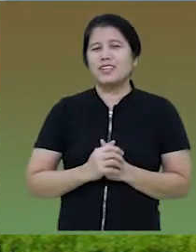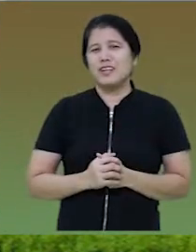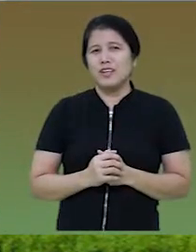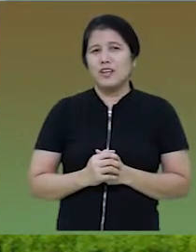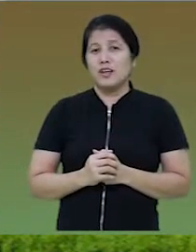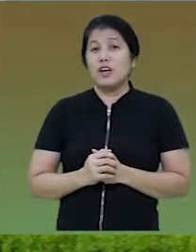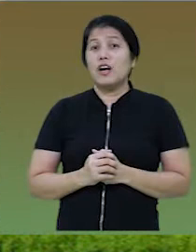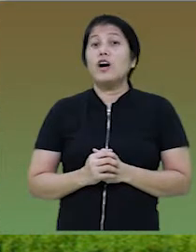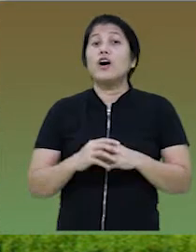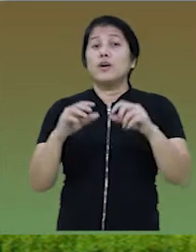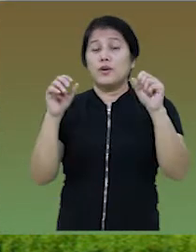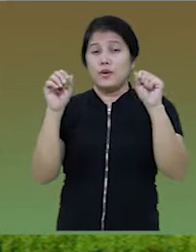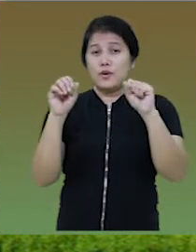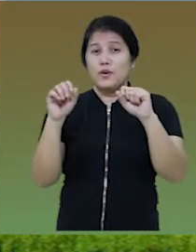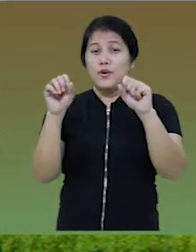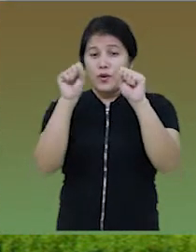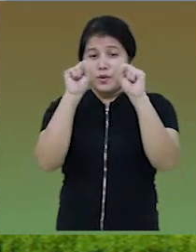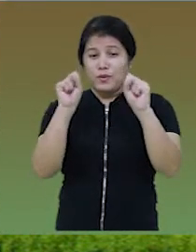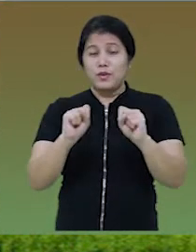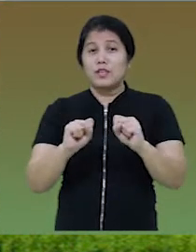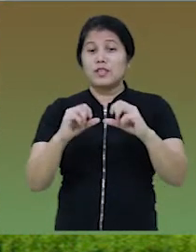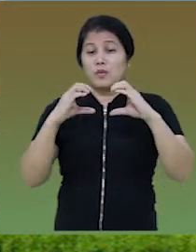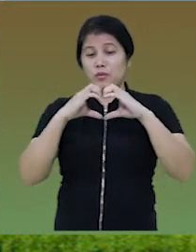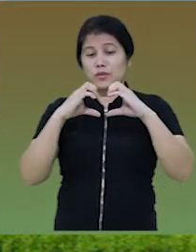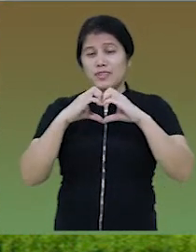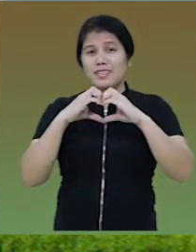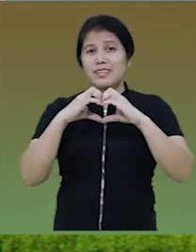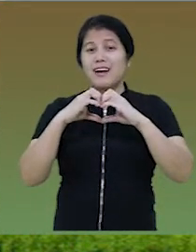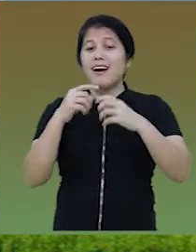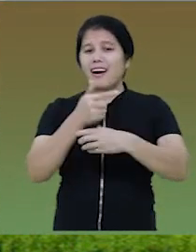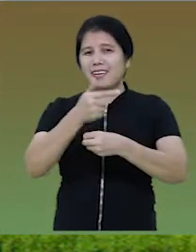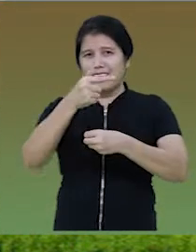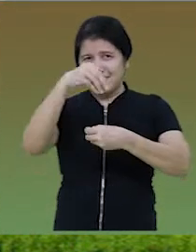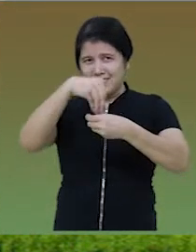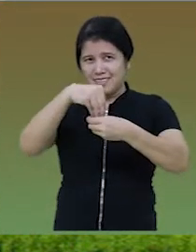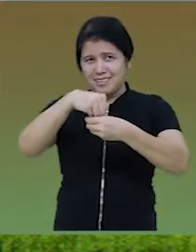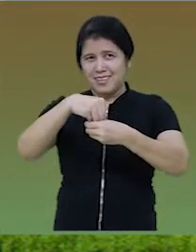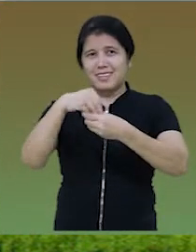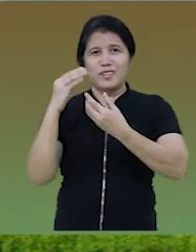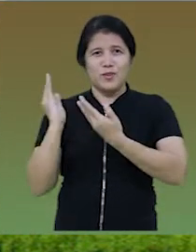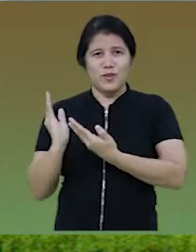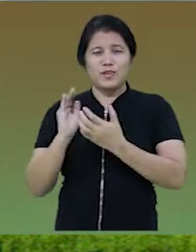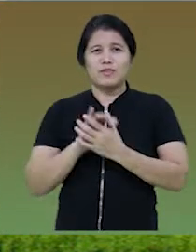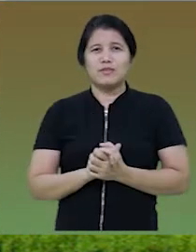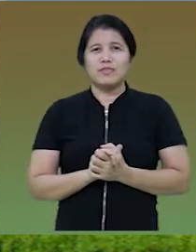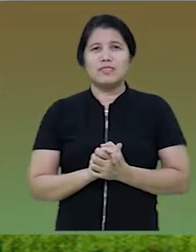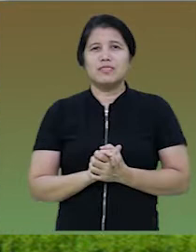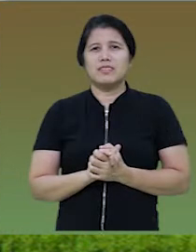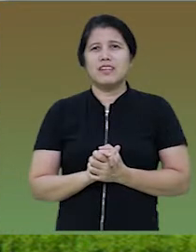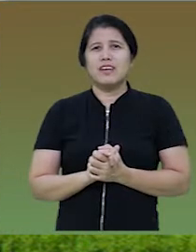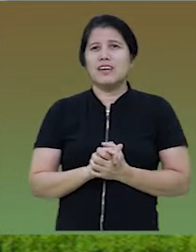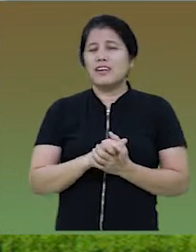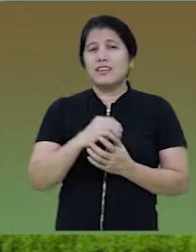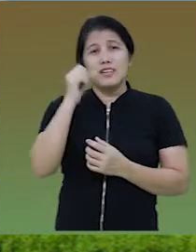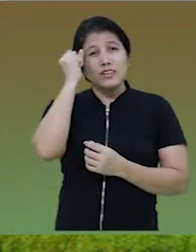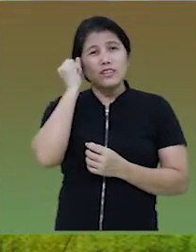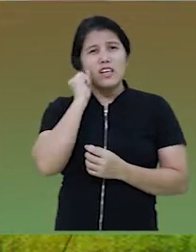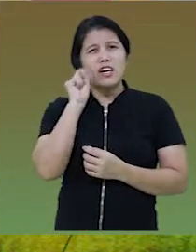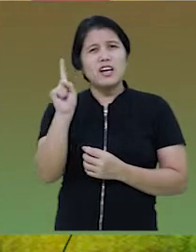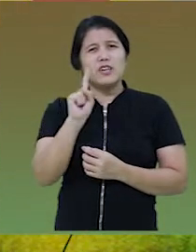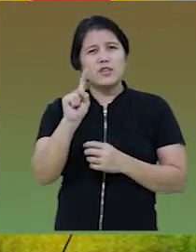Hugis puso din ang gas na nasa loob nito. Shen, ano ang hugis ng lobo?